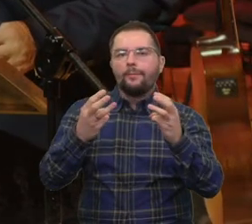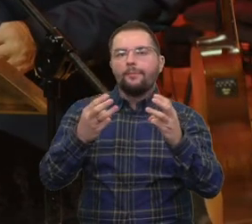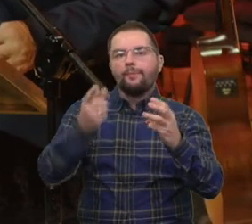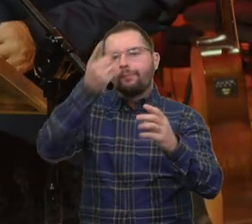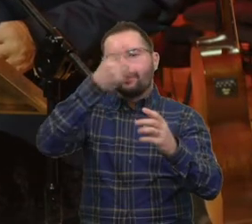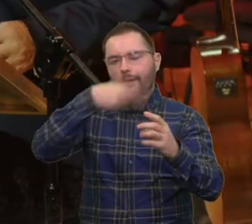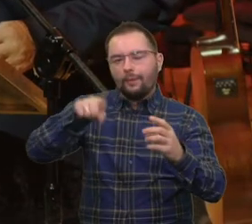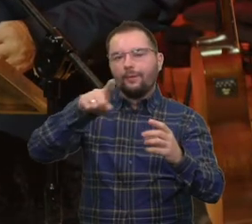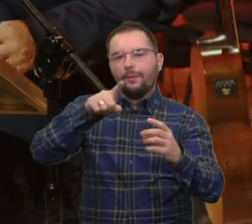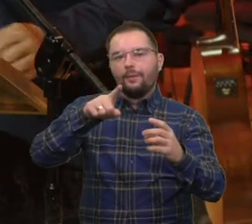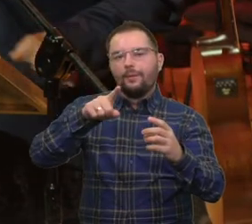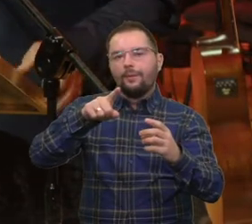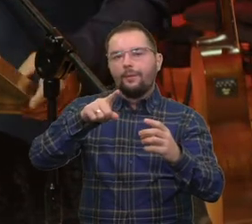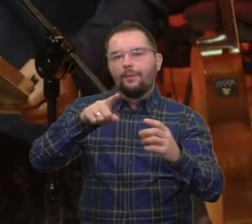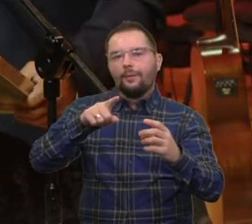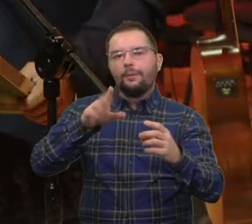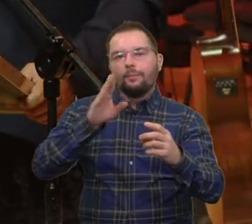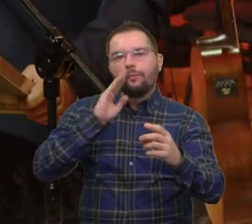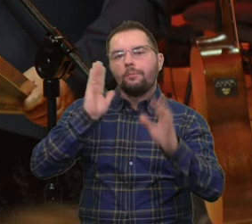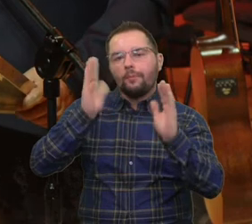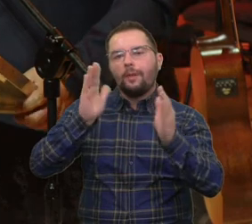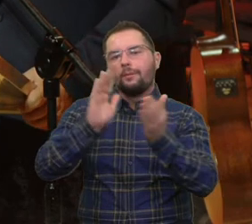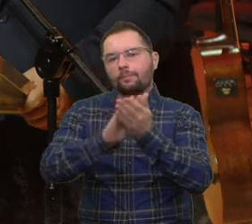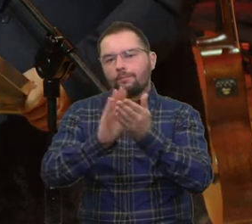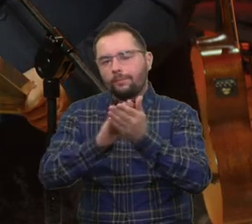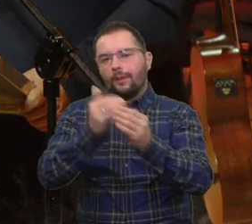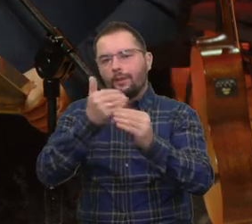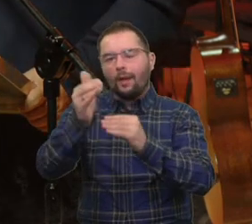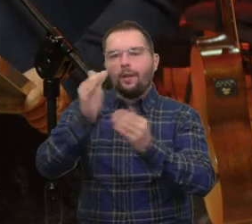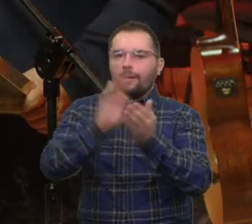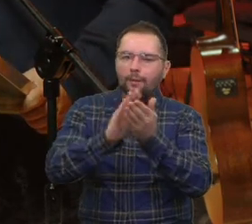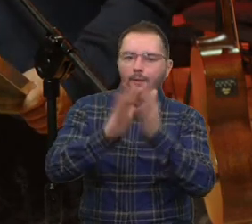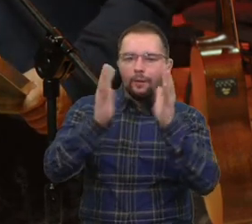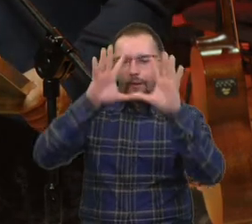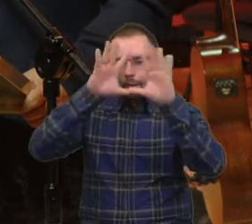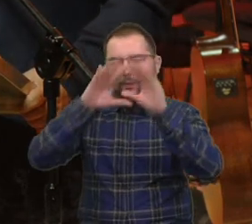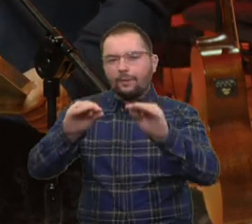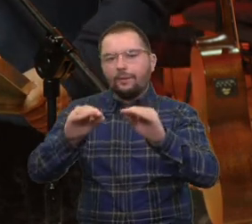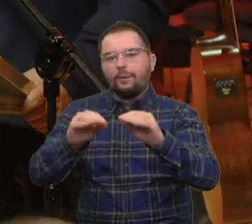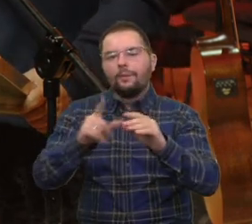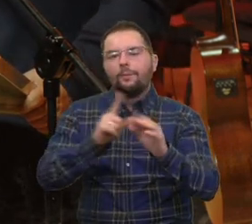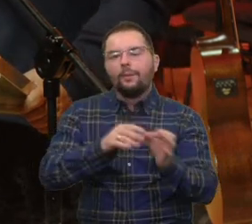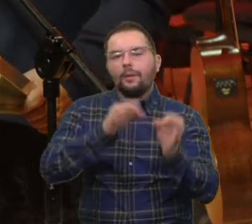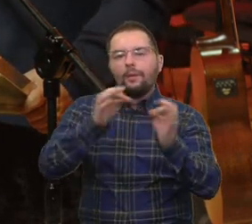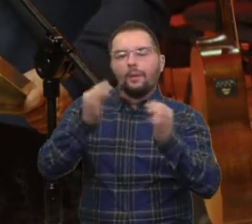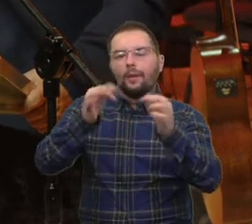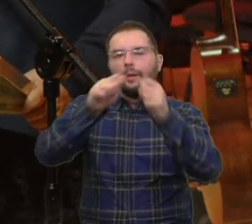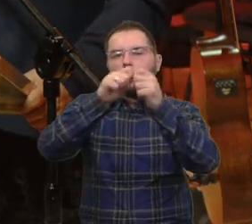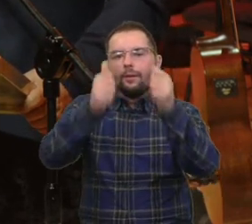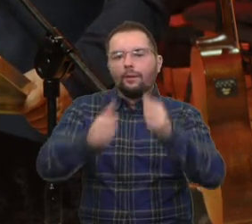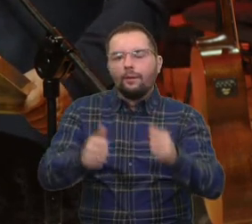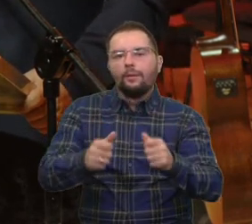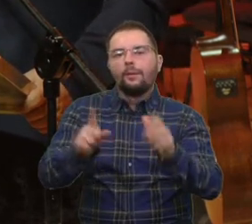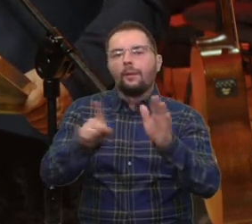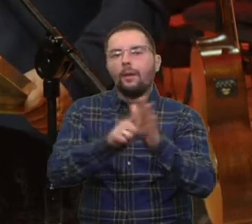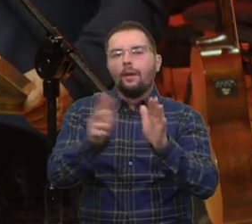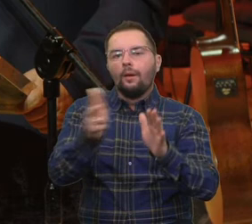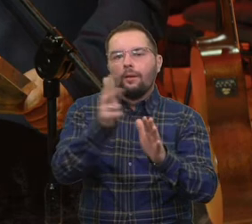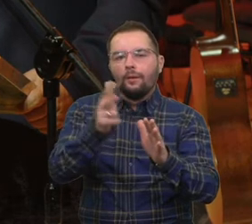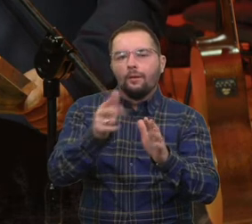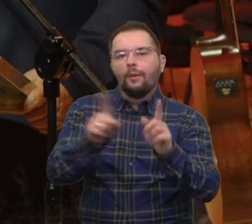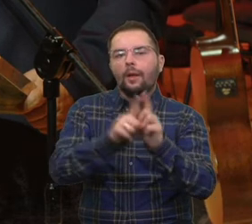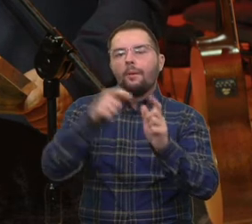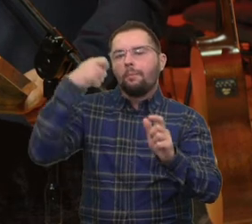państwo tutaj też będziecie nagradzać ogromnymi, ogromnymi brawami. I to będą statuetki i wyróżnienia dla